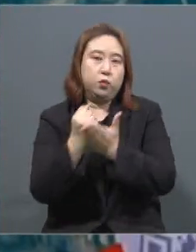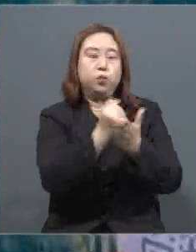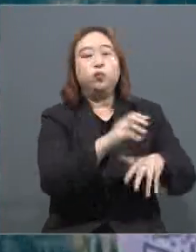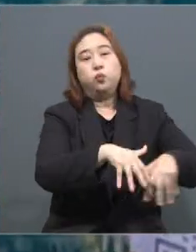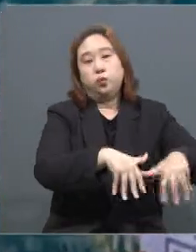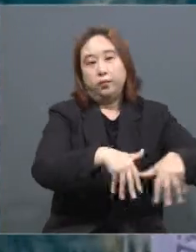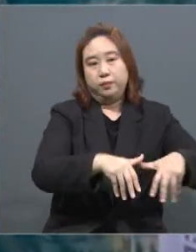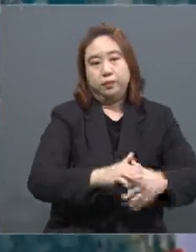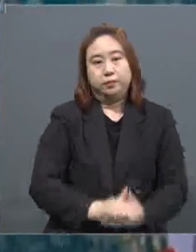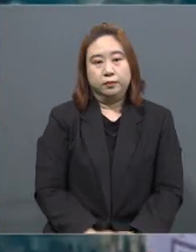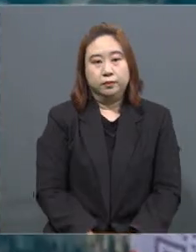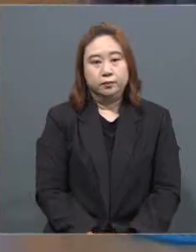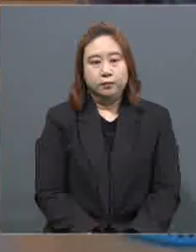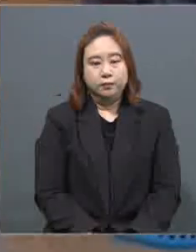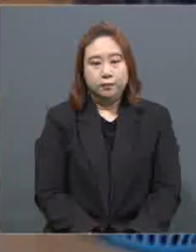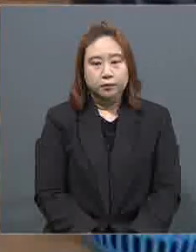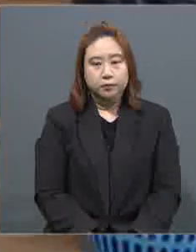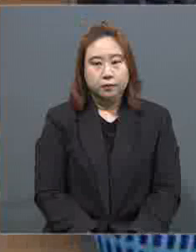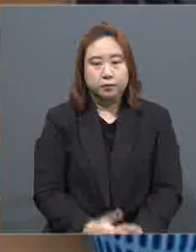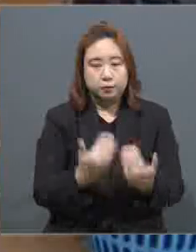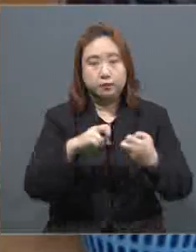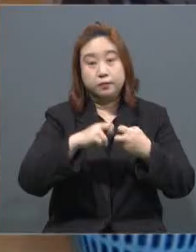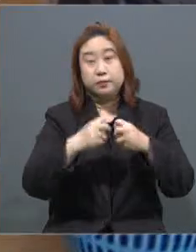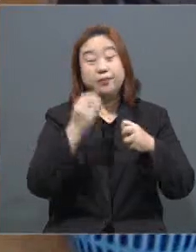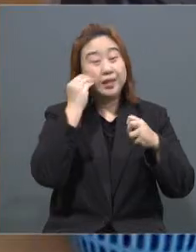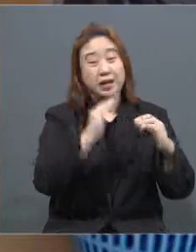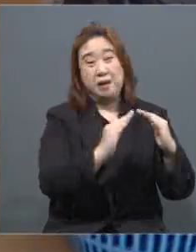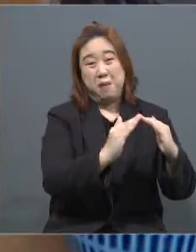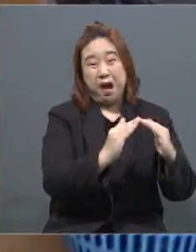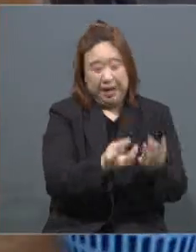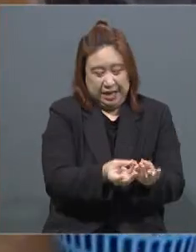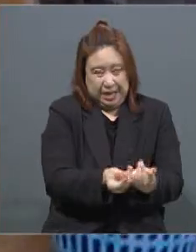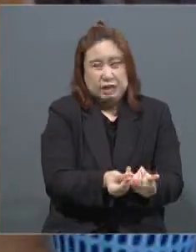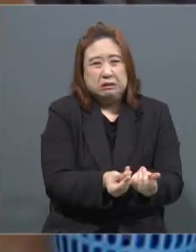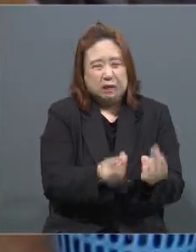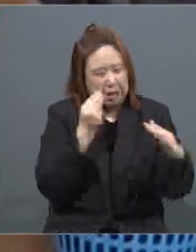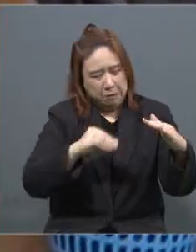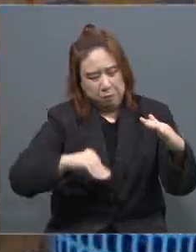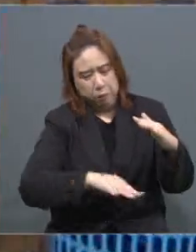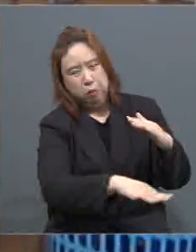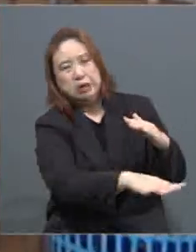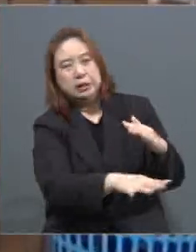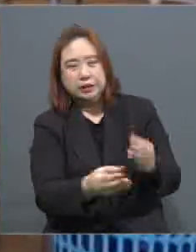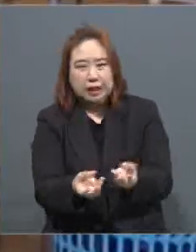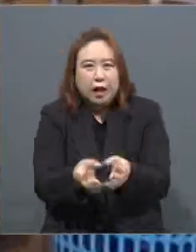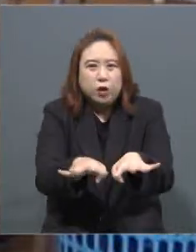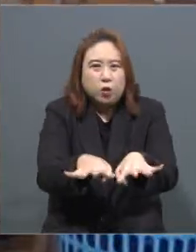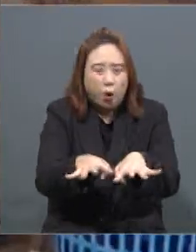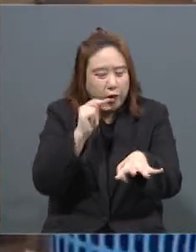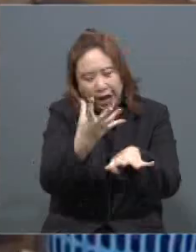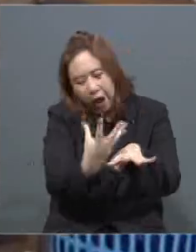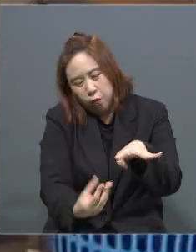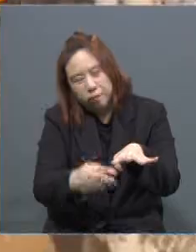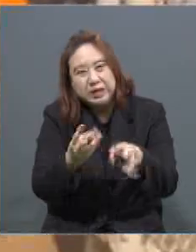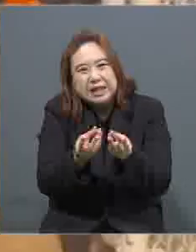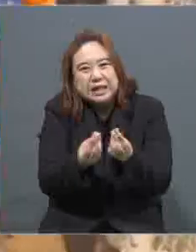ชนส่วนปัญหาดินโคลนที่สะสมตามบ้านเรือนประชาชนและท่อระบายน้ำก็กำชับหน่วยงานที่เกี่ยวข้องโดยเฉพาะส